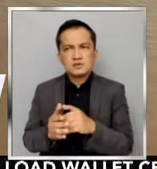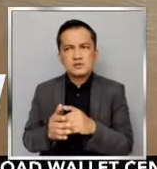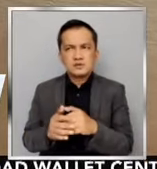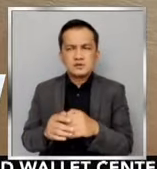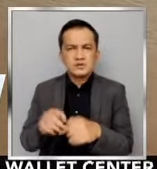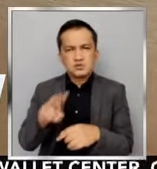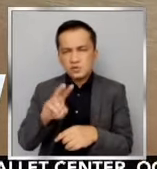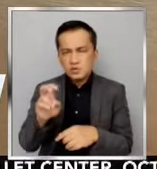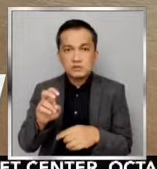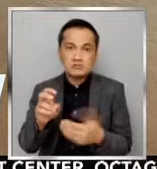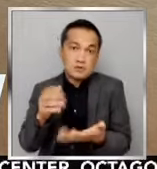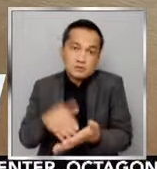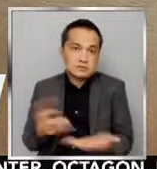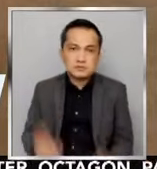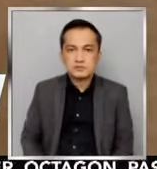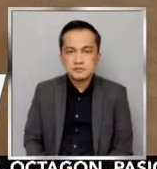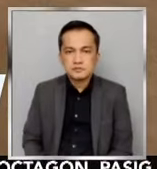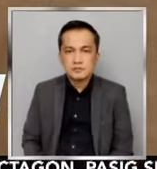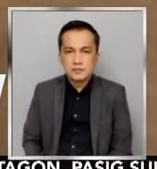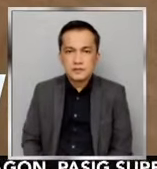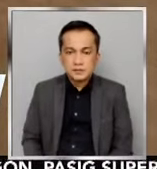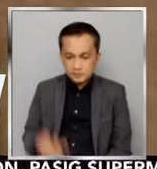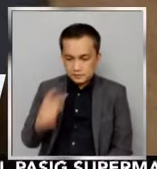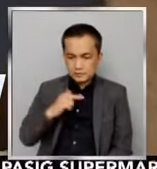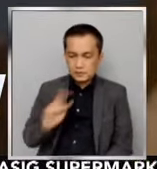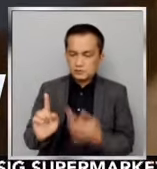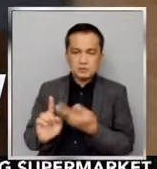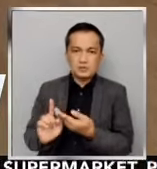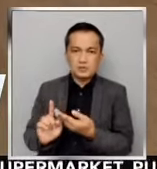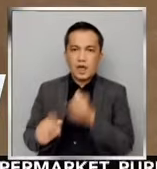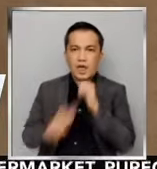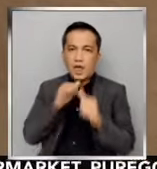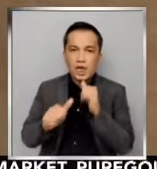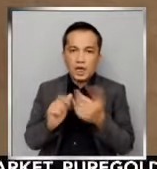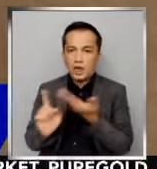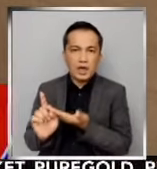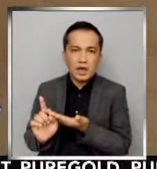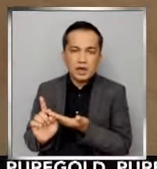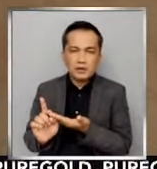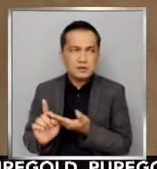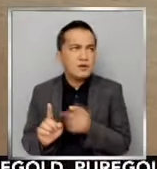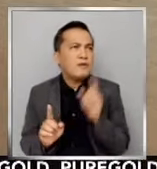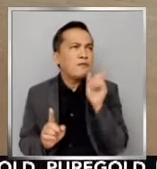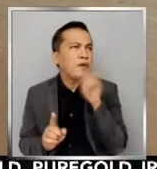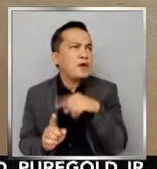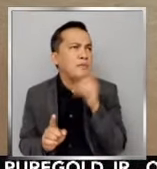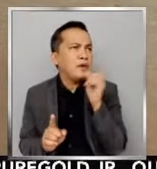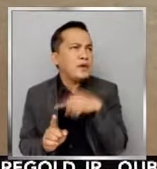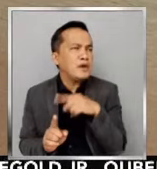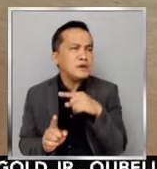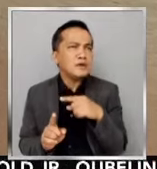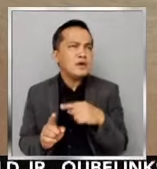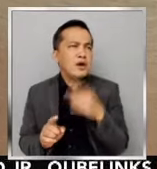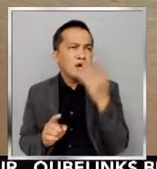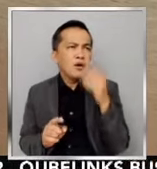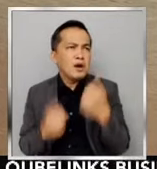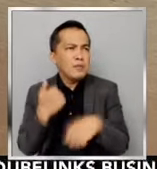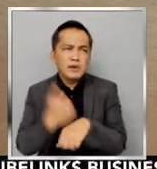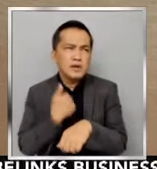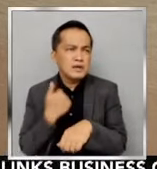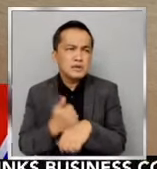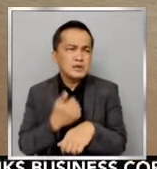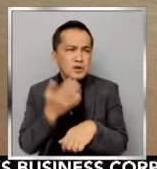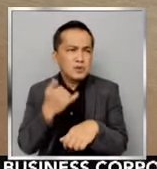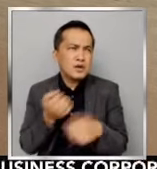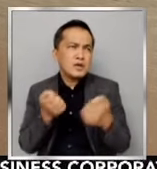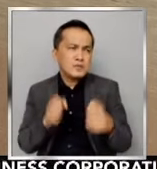No? Mariing itinanggi ng inaresto ang aligasyon. False accusations po lahat yun kasi event model po talaga kami